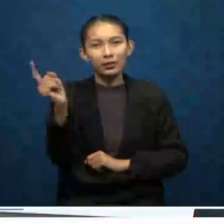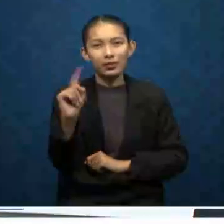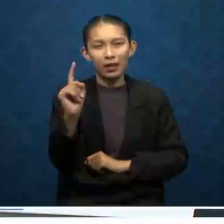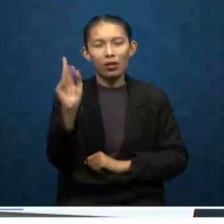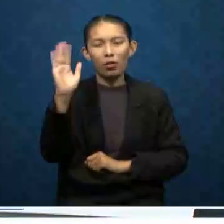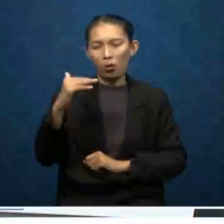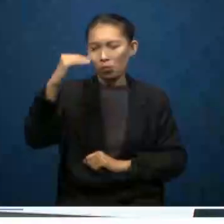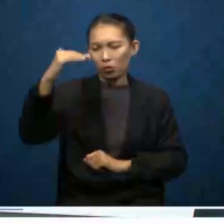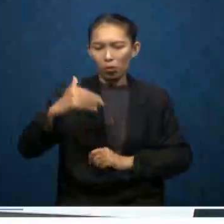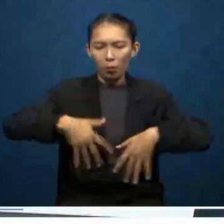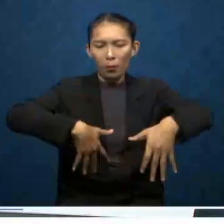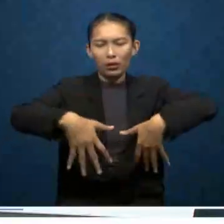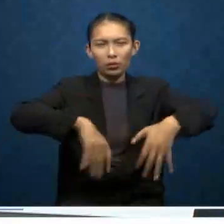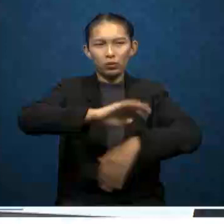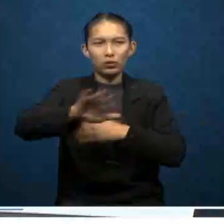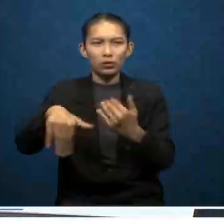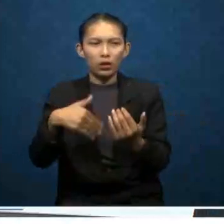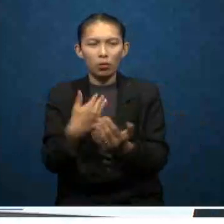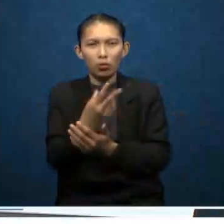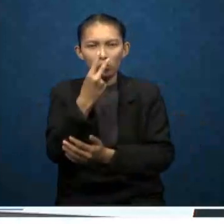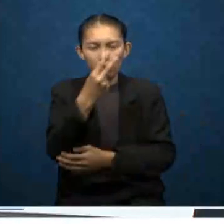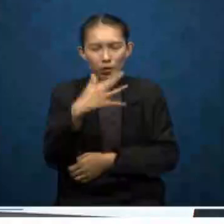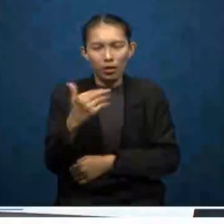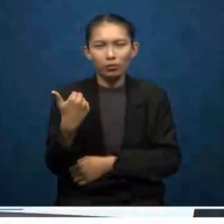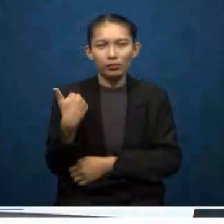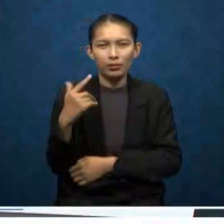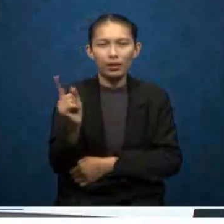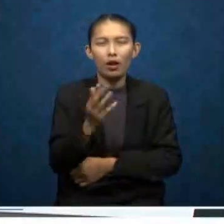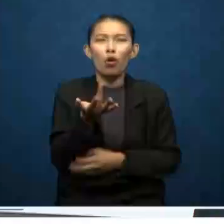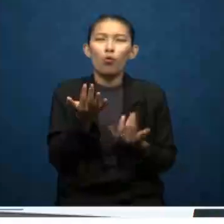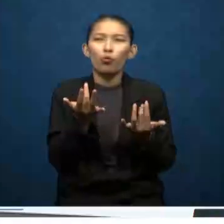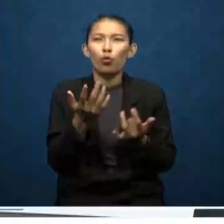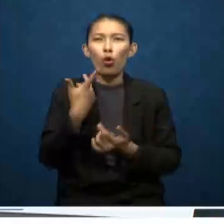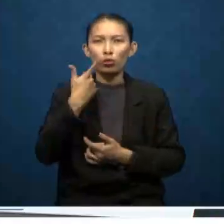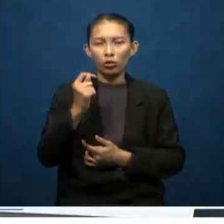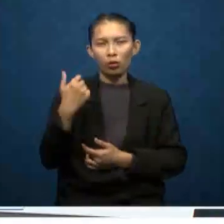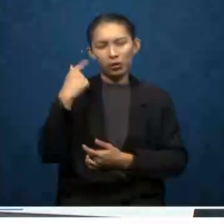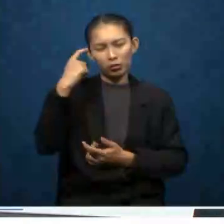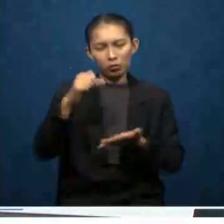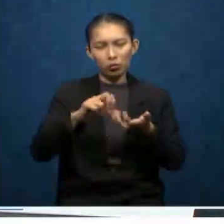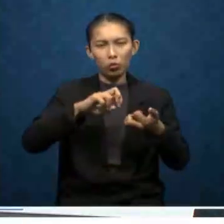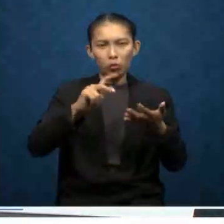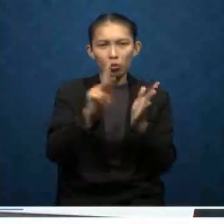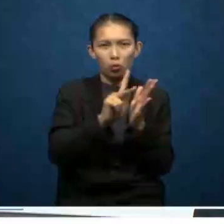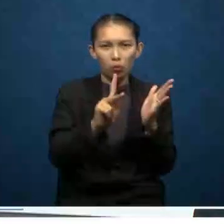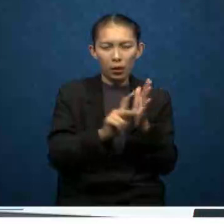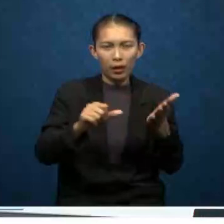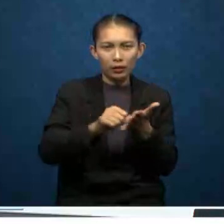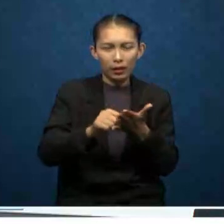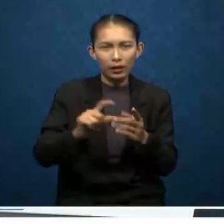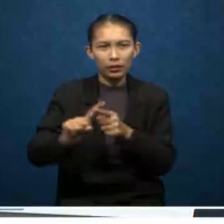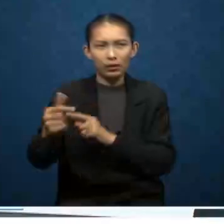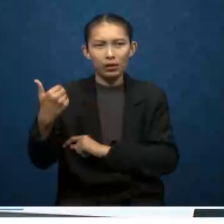พี่น้องประชาชนและชาวอาพทาเราคำตอบจากท่านี่จะปบรงกฎหมายนี้ให้เป็กฎหมายที่